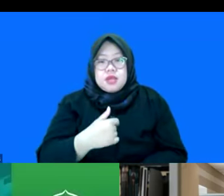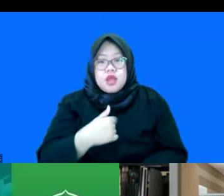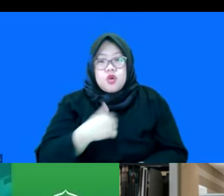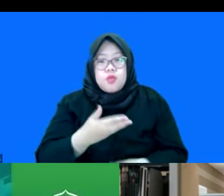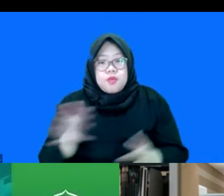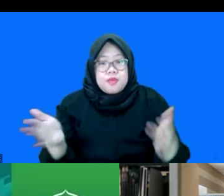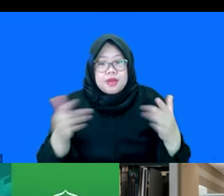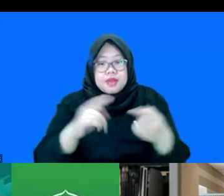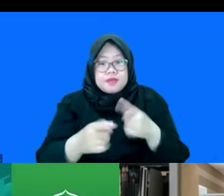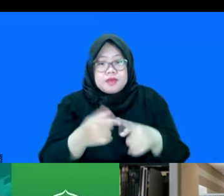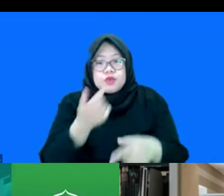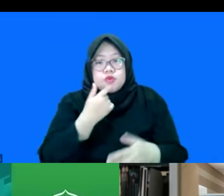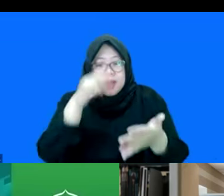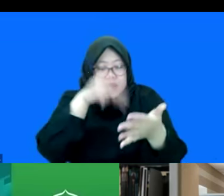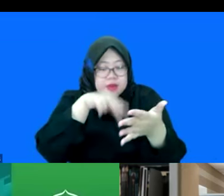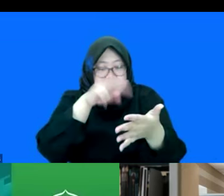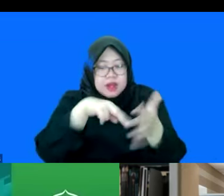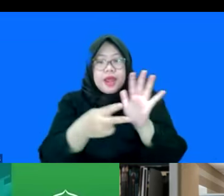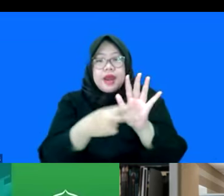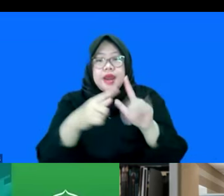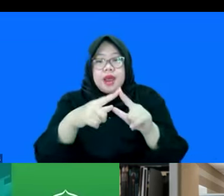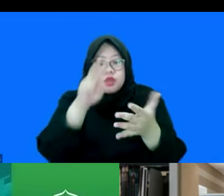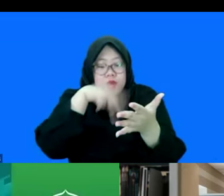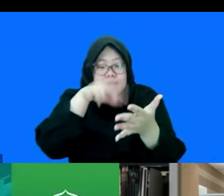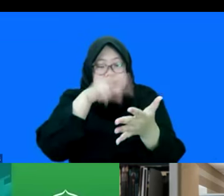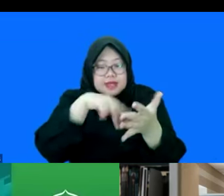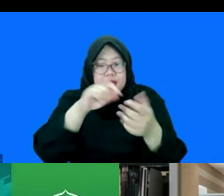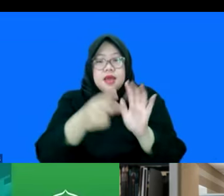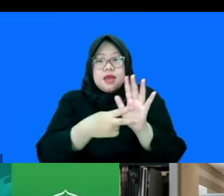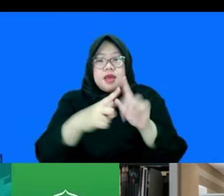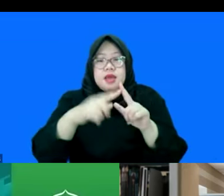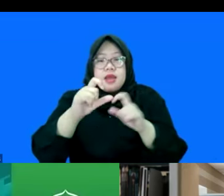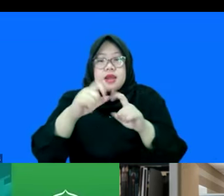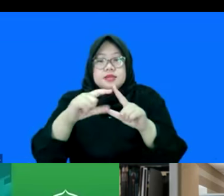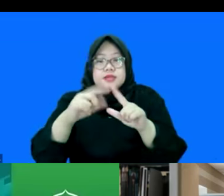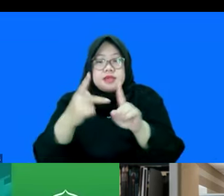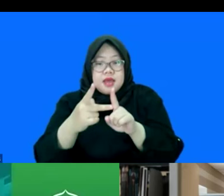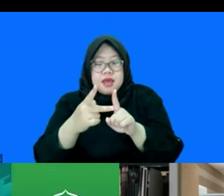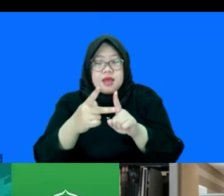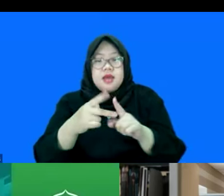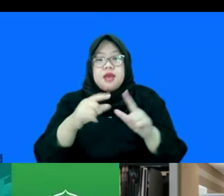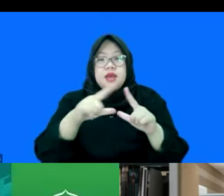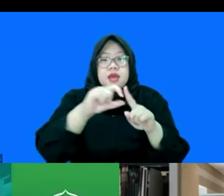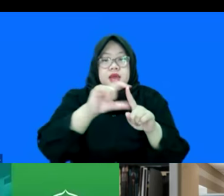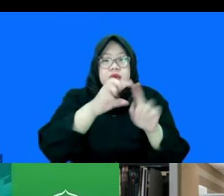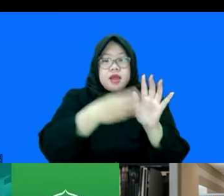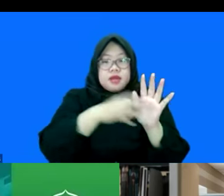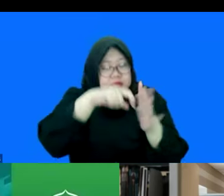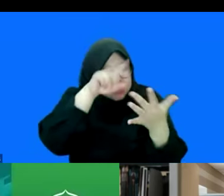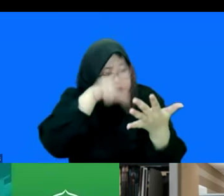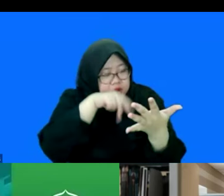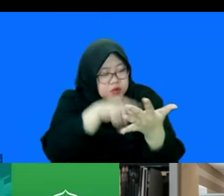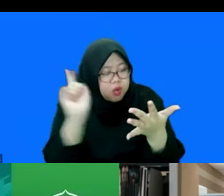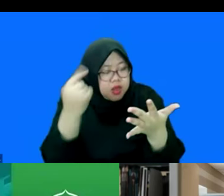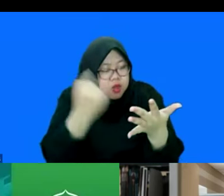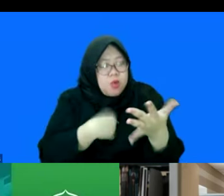coba dibaca naskah akademiknya RUU Polri. Di halaman-halaman awal sebenarnya saya bacanya sangat sangat tertarik karena itu